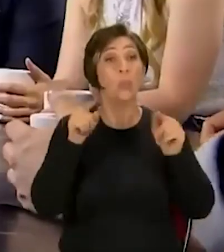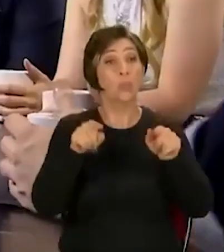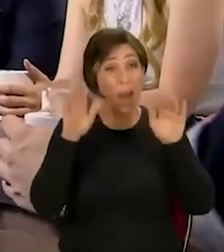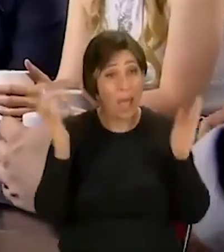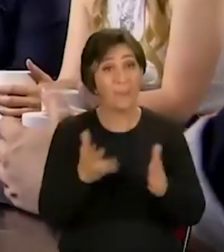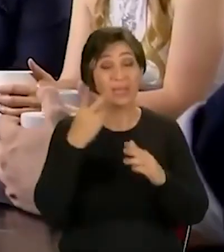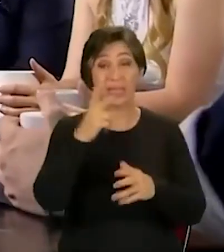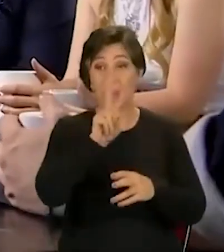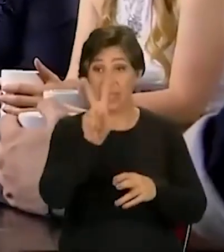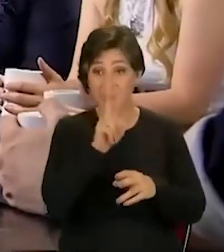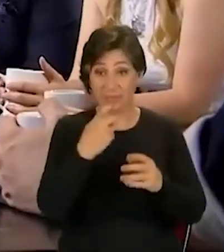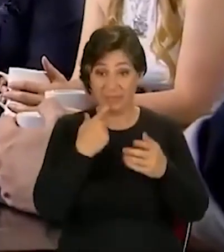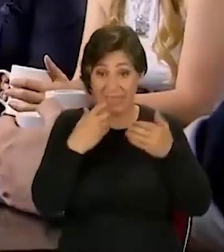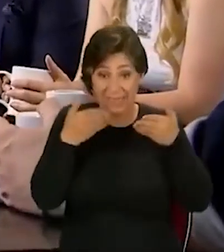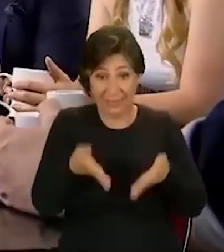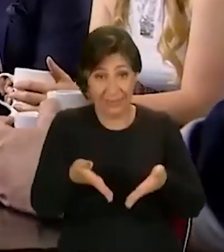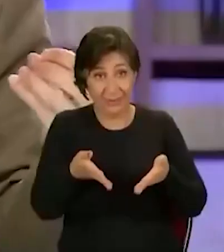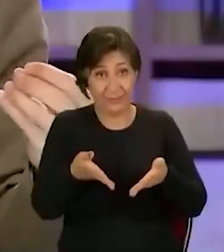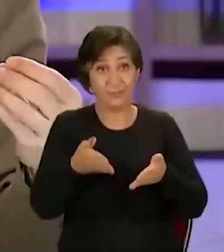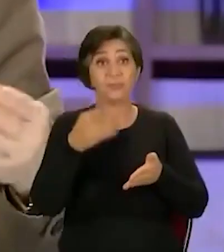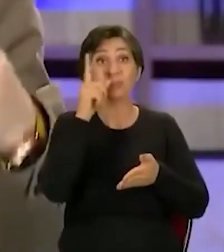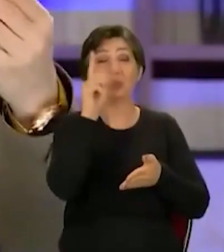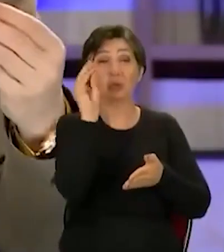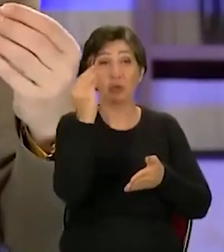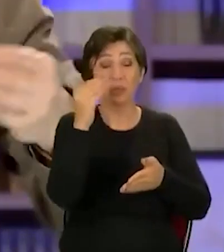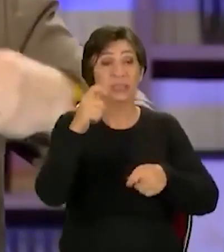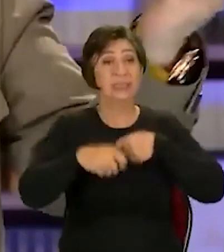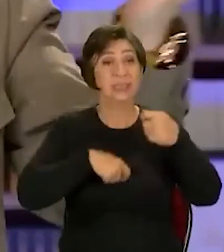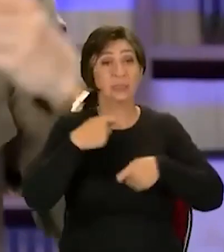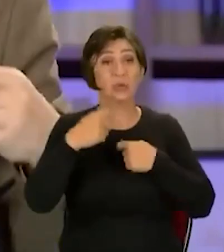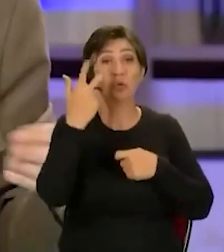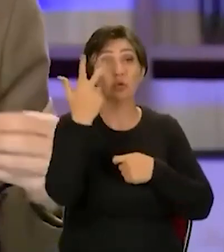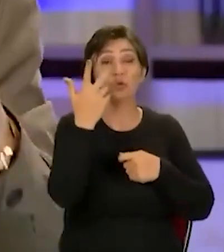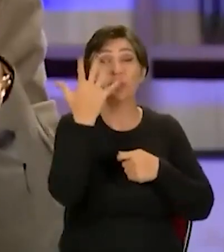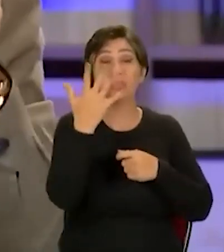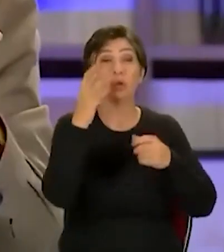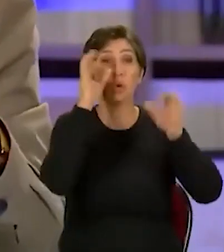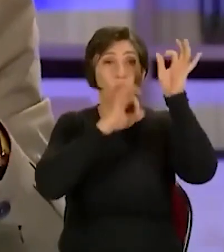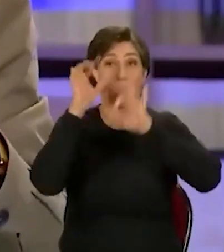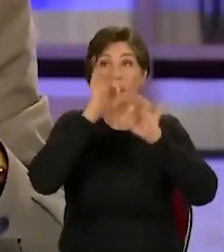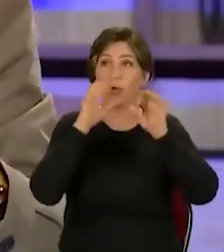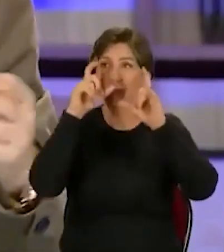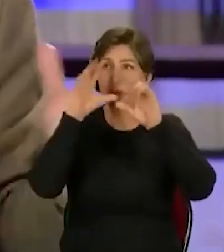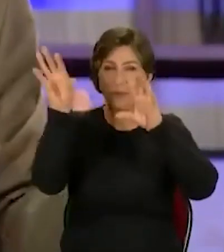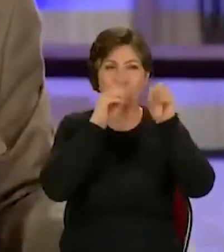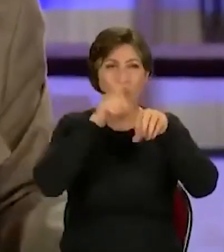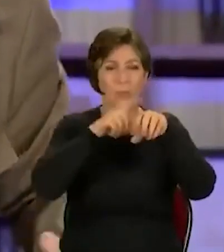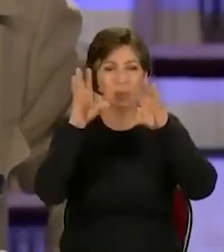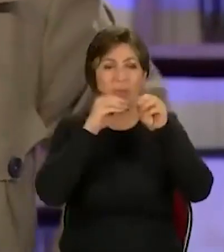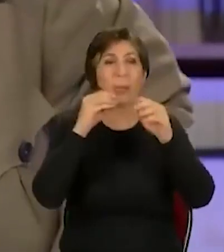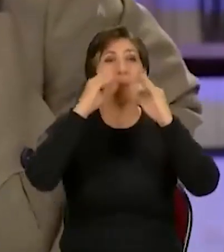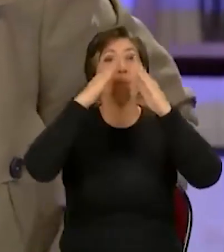rağmen 2020 senesine geldik. Bir çocuk saçma sapan 3-5 Google kopyası fotoğrafla beraber